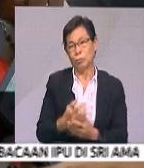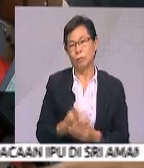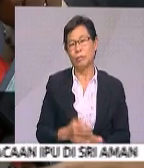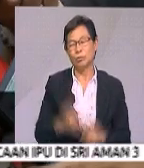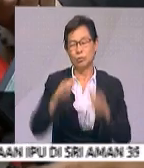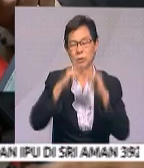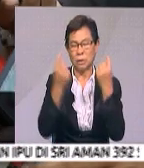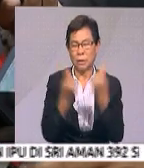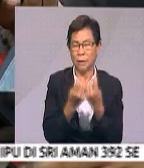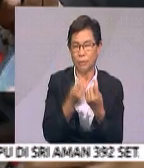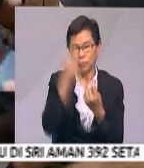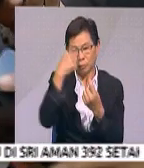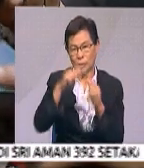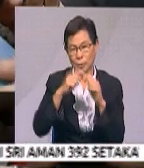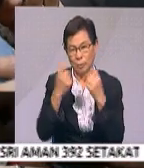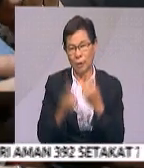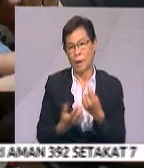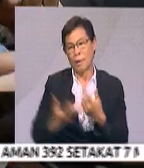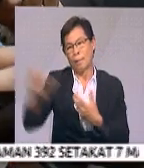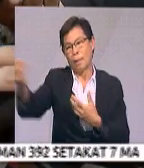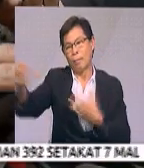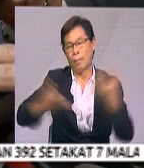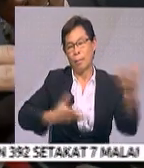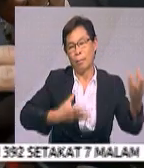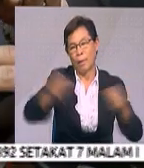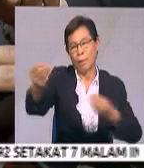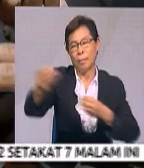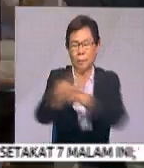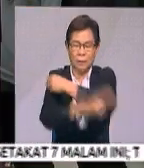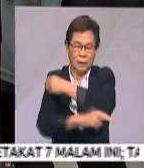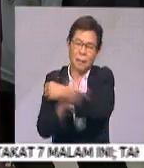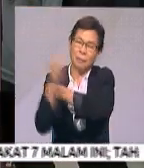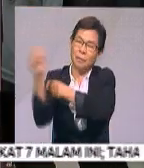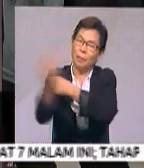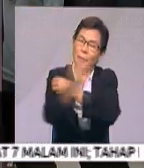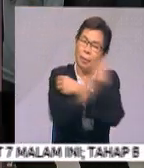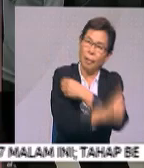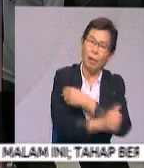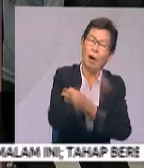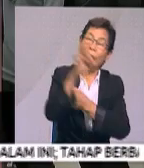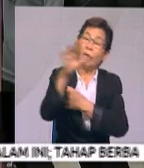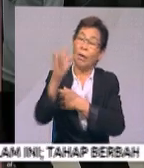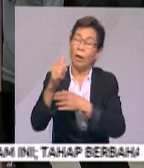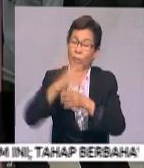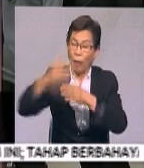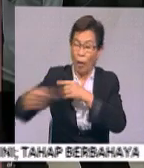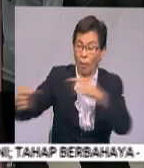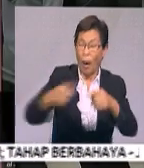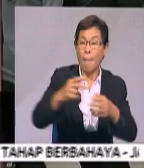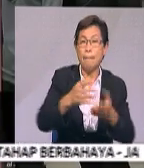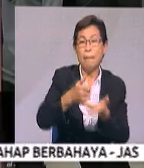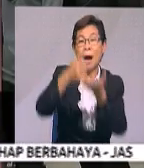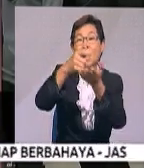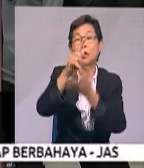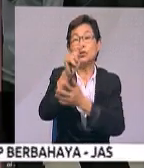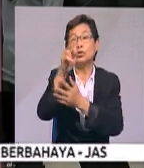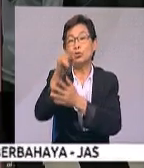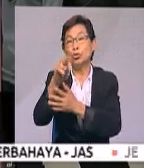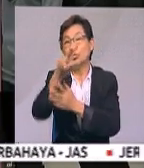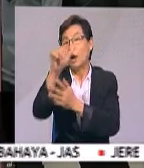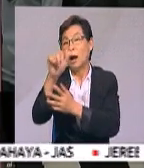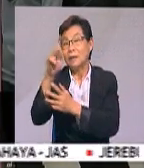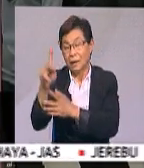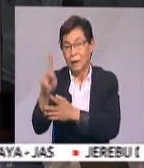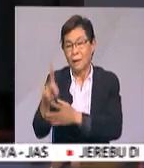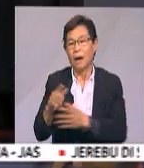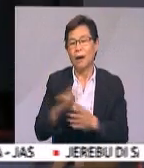taktikal semua, kita orang pergi inilah negeri masing-masing tu je. Tambah Farah, selepas saingan Piala Tun Razak, beliau akan berlepas ke England